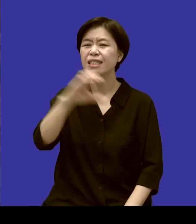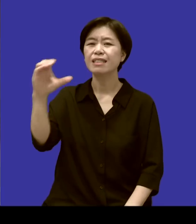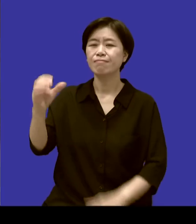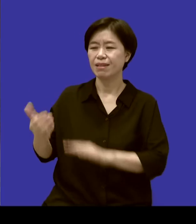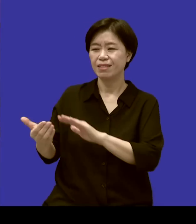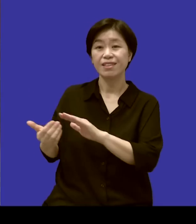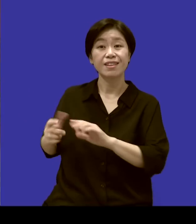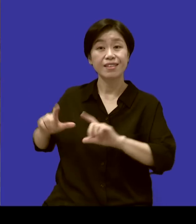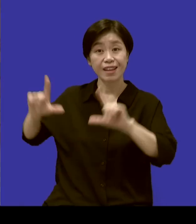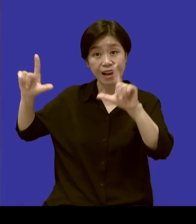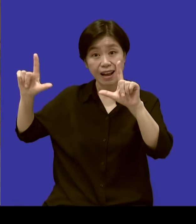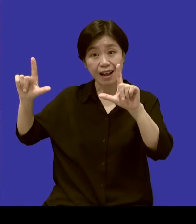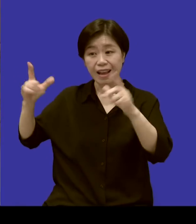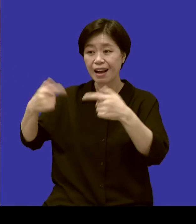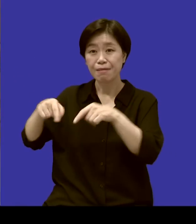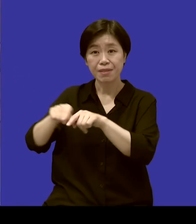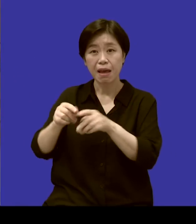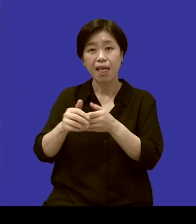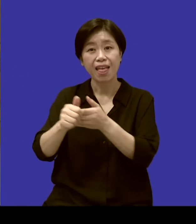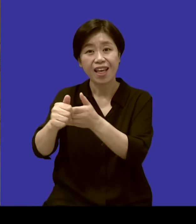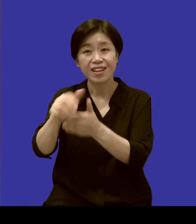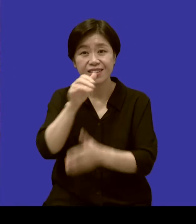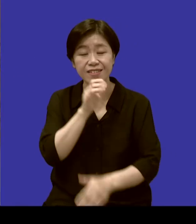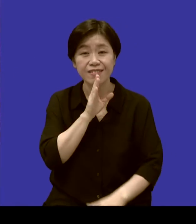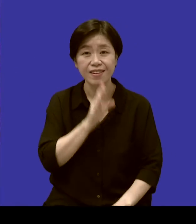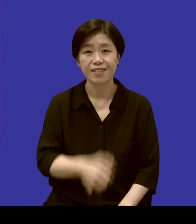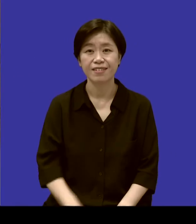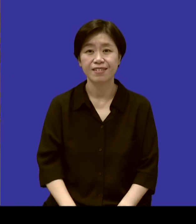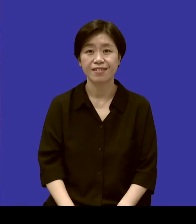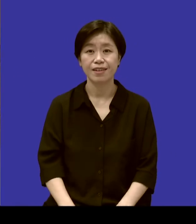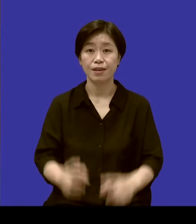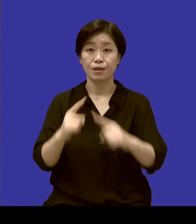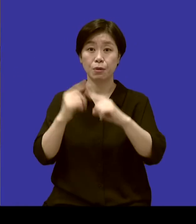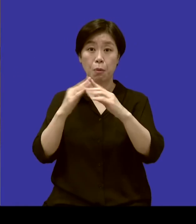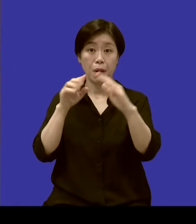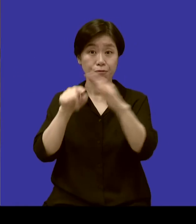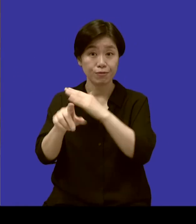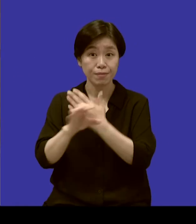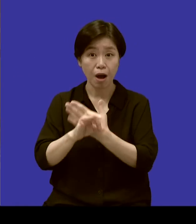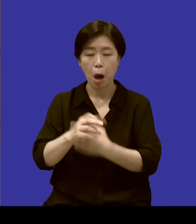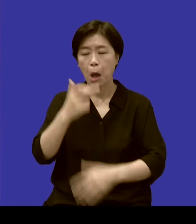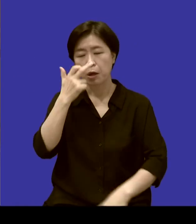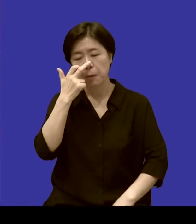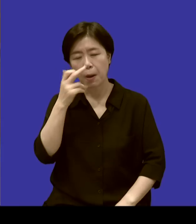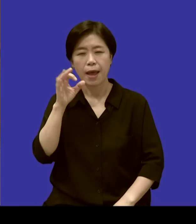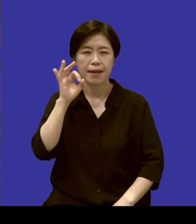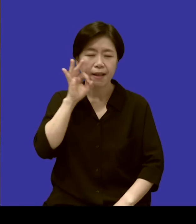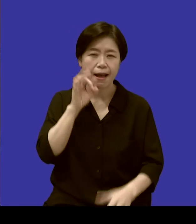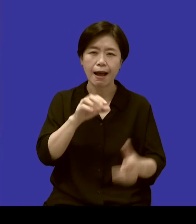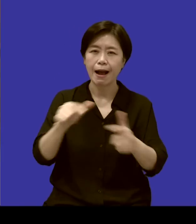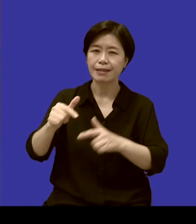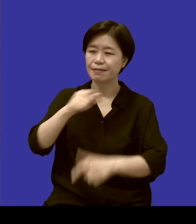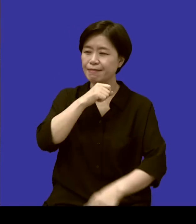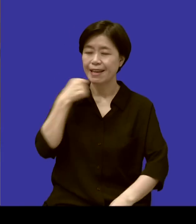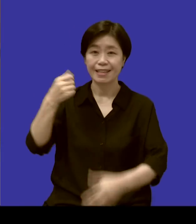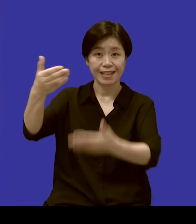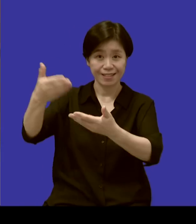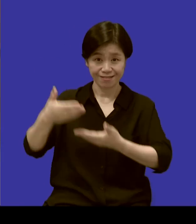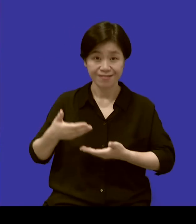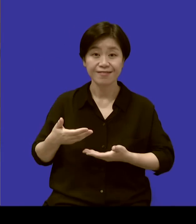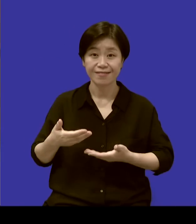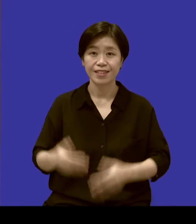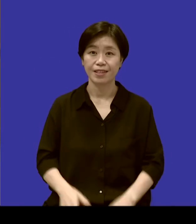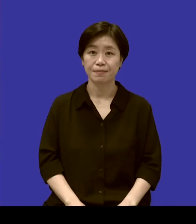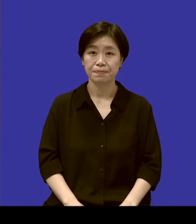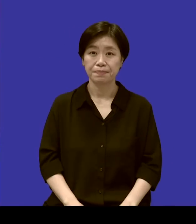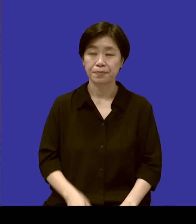이러면은 모아서 이렇게 데리고 가잖아요. 예, 전도할. 예. 가면은 꼭 무슨 뭐 초콜릿을 주고 사탕을 주고 하니까. 예. 그리고 또